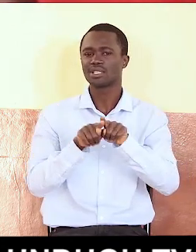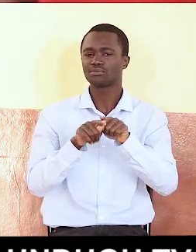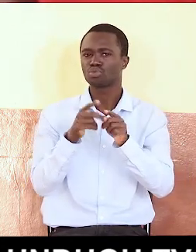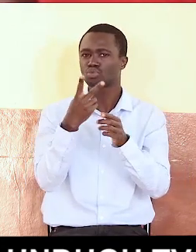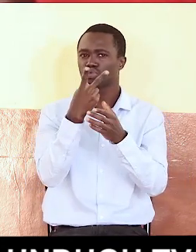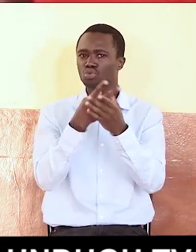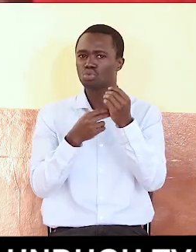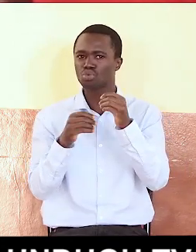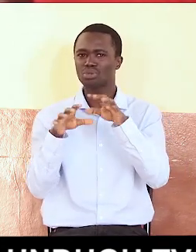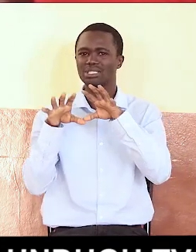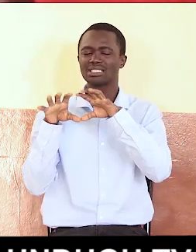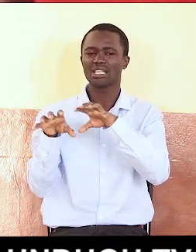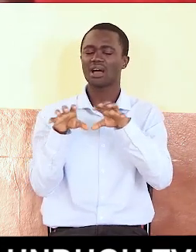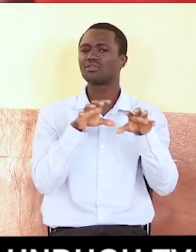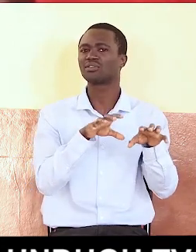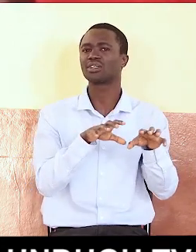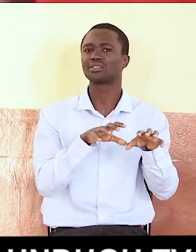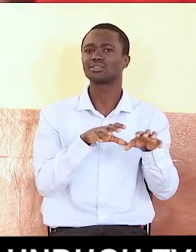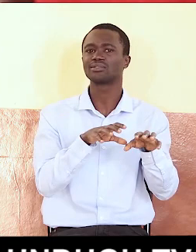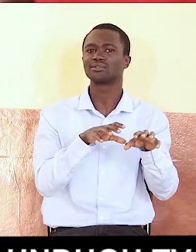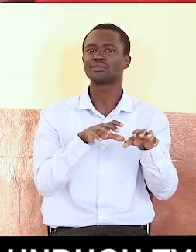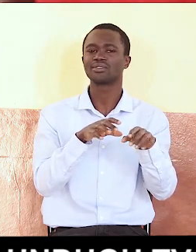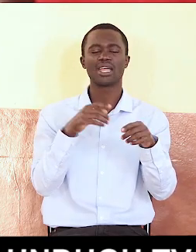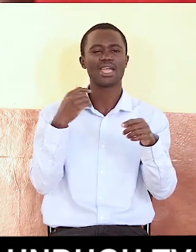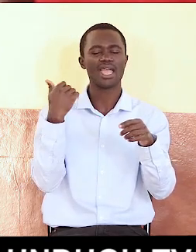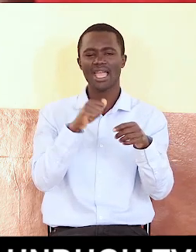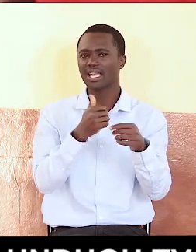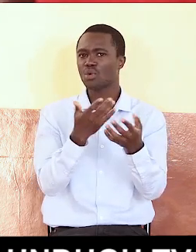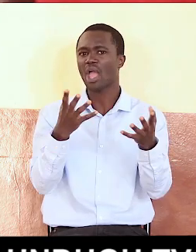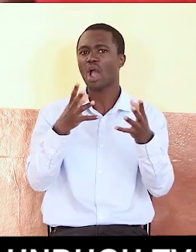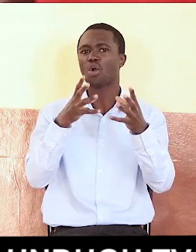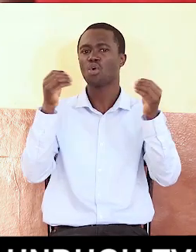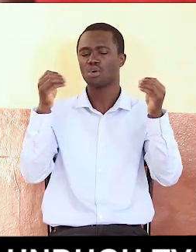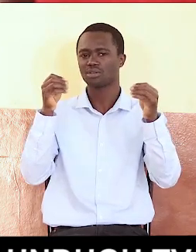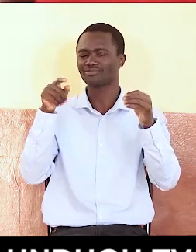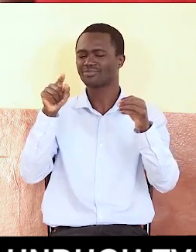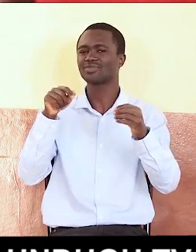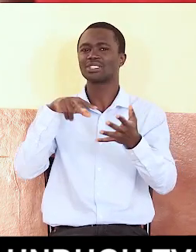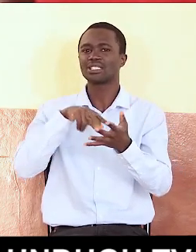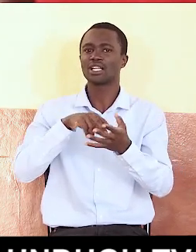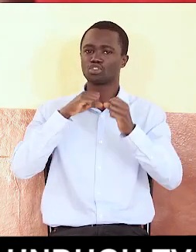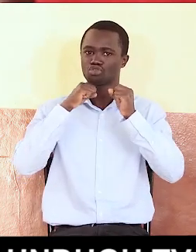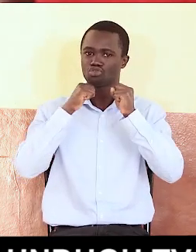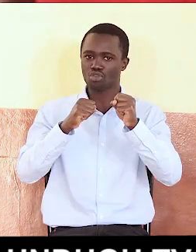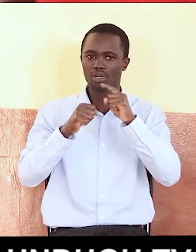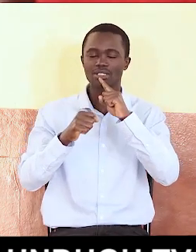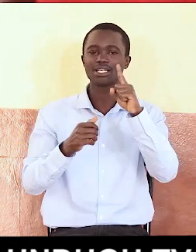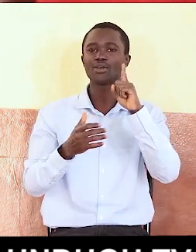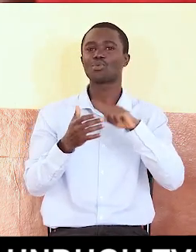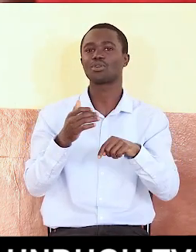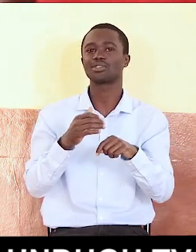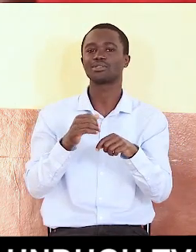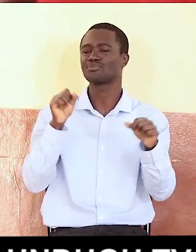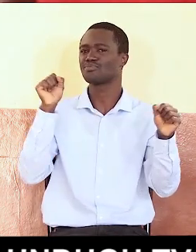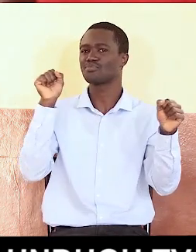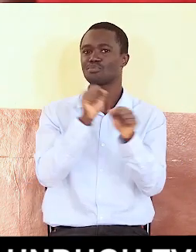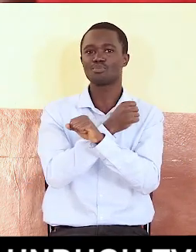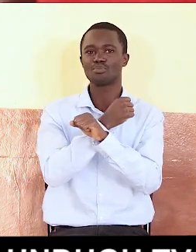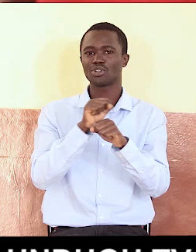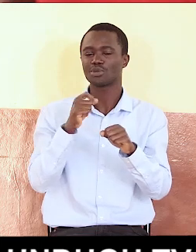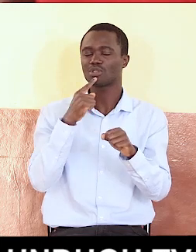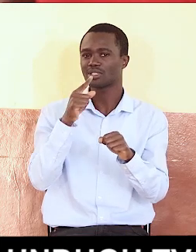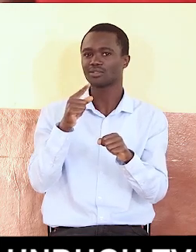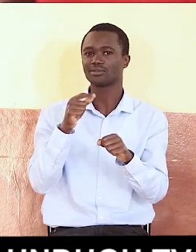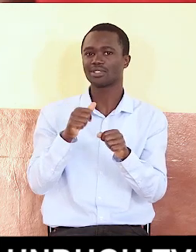walipoteswa kila level walienda, walisimama imara na kusema hawawezi